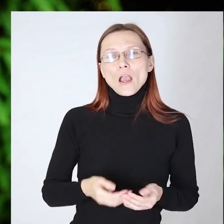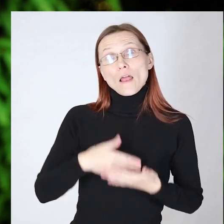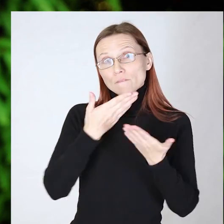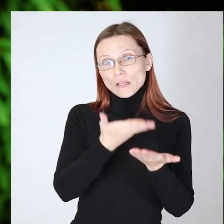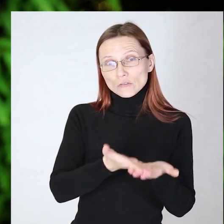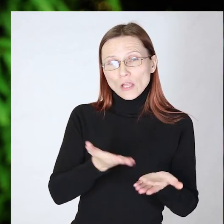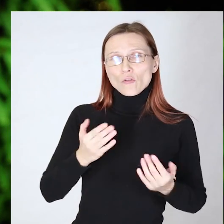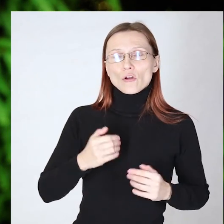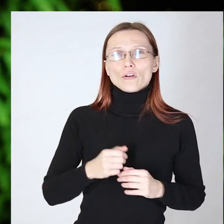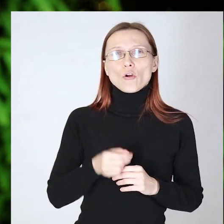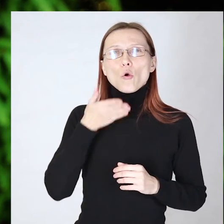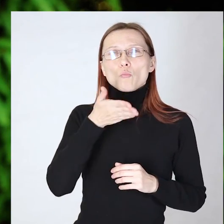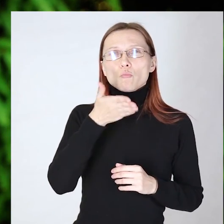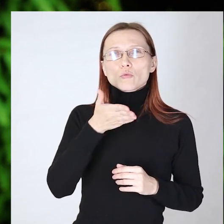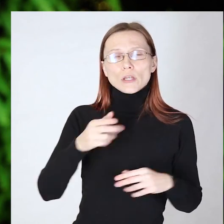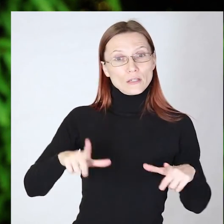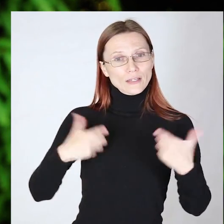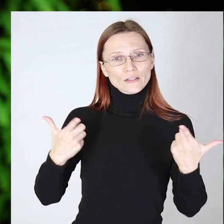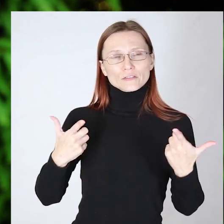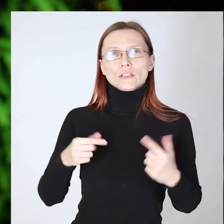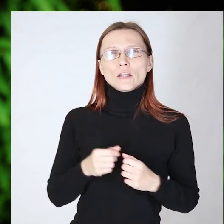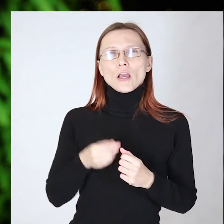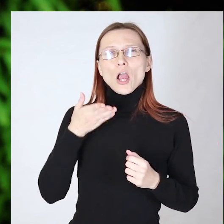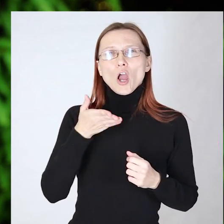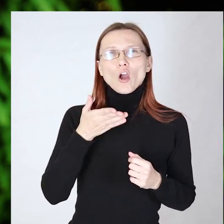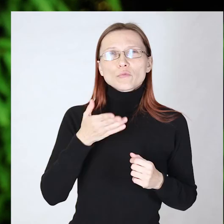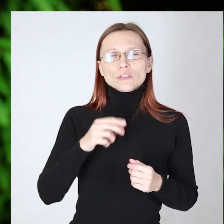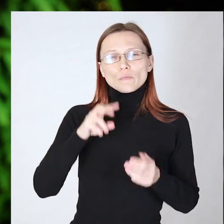výsledok bude jasný a